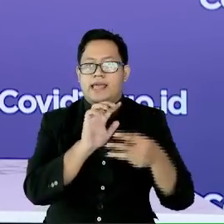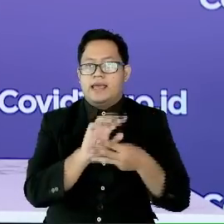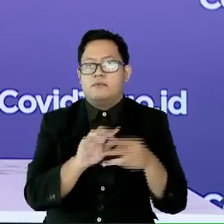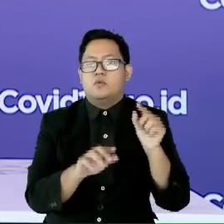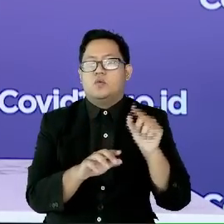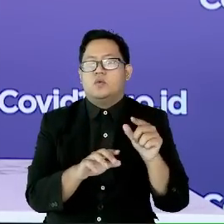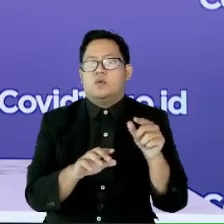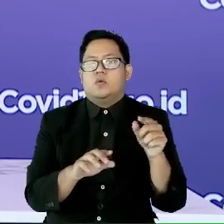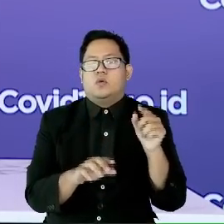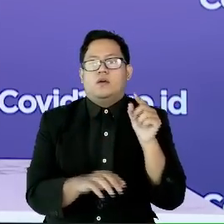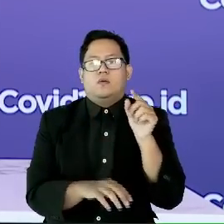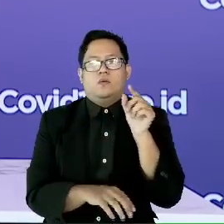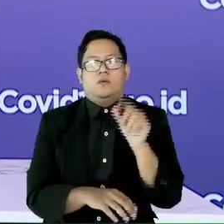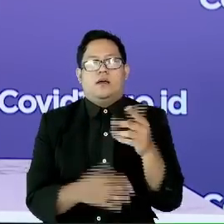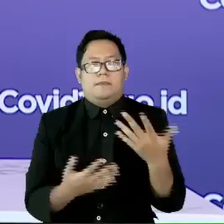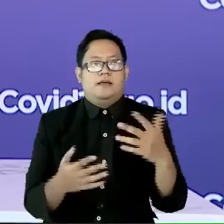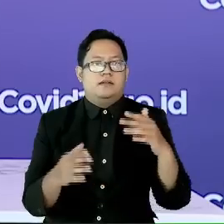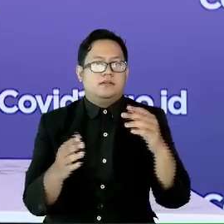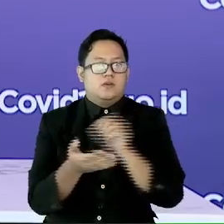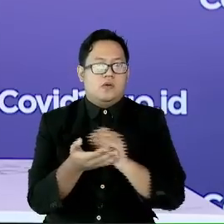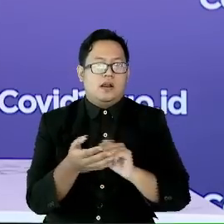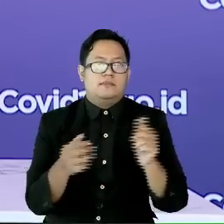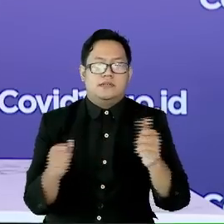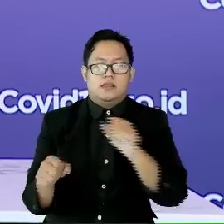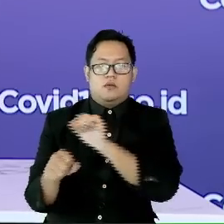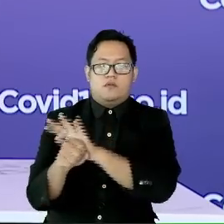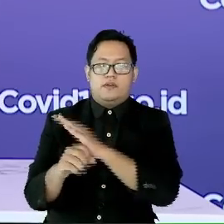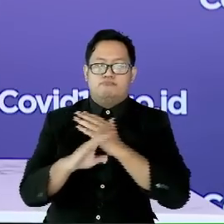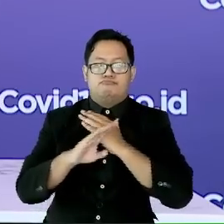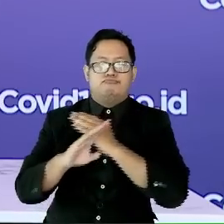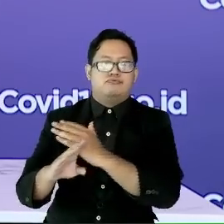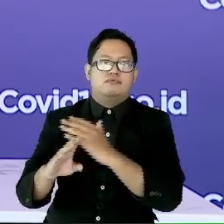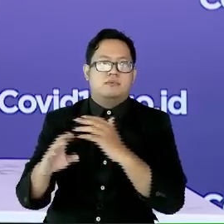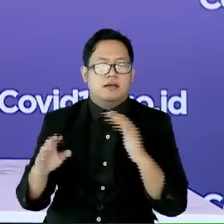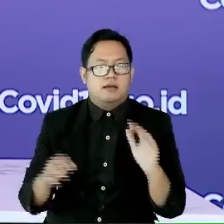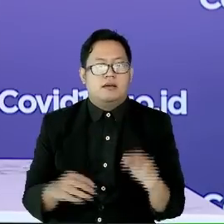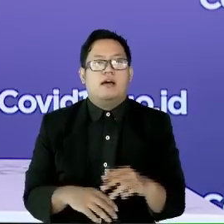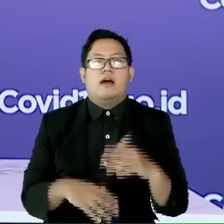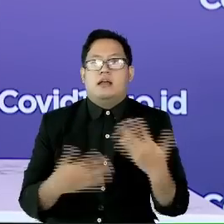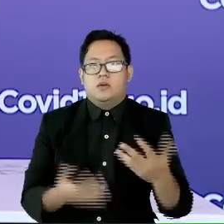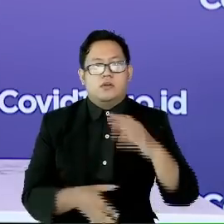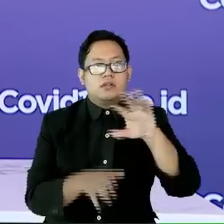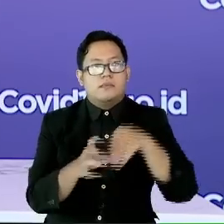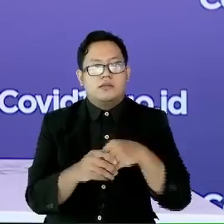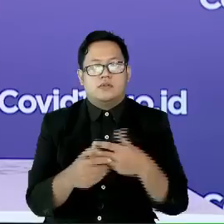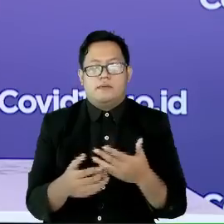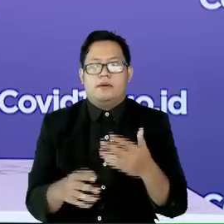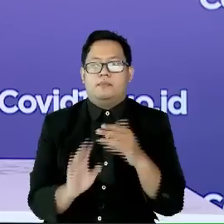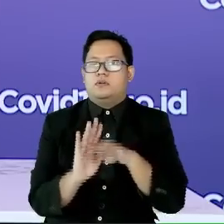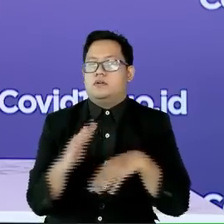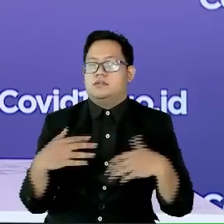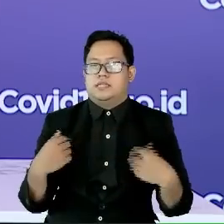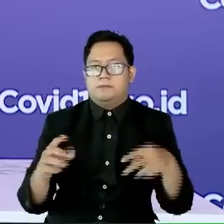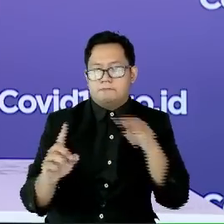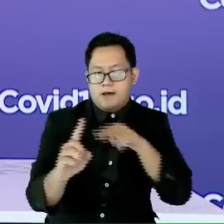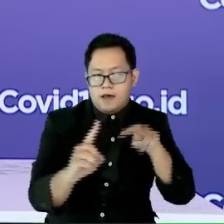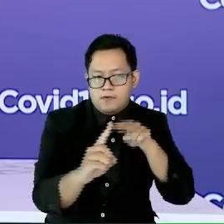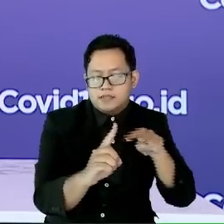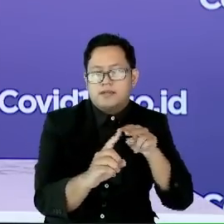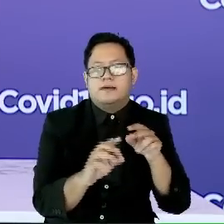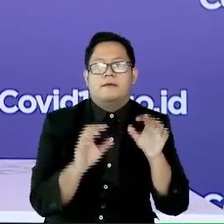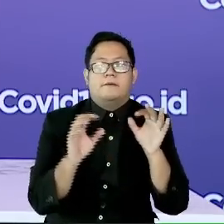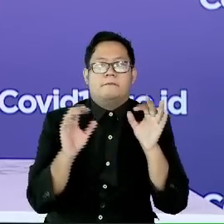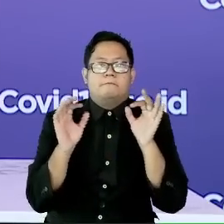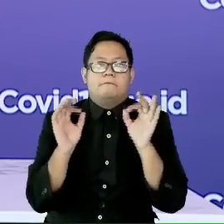mencegah sekolah menjadi klaster penyebaran COVID-19? Dan apakah mencakup juga pengawasan protokol kesehatan setelah selesai